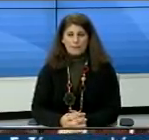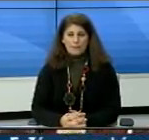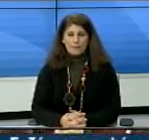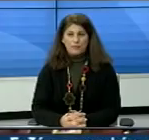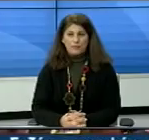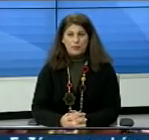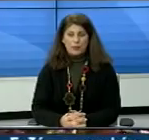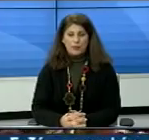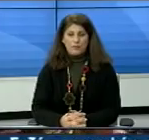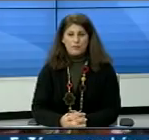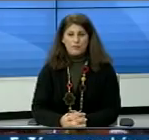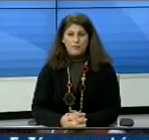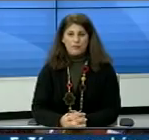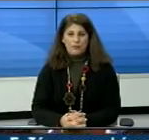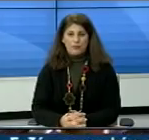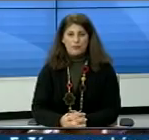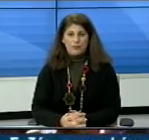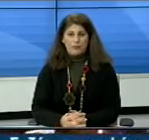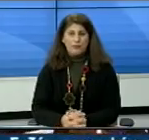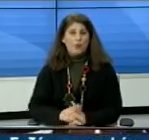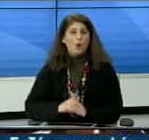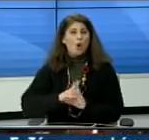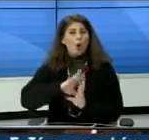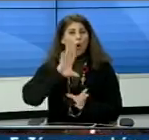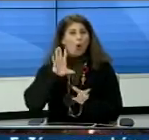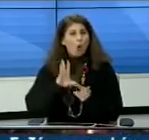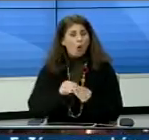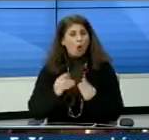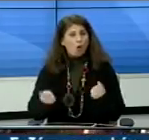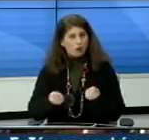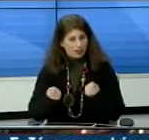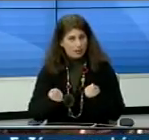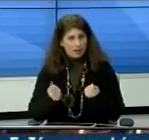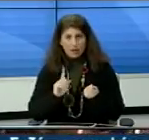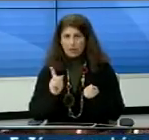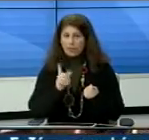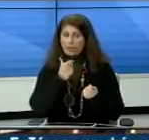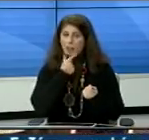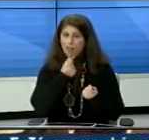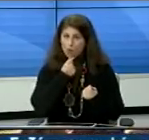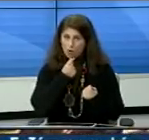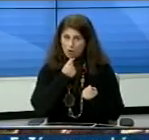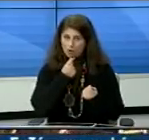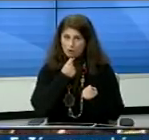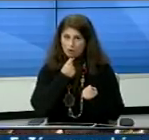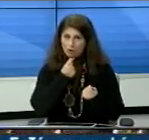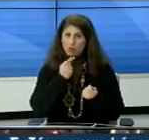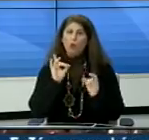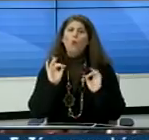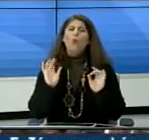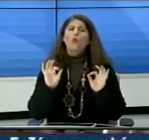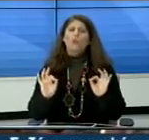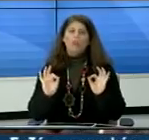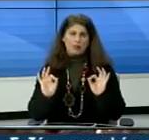Όλα αυτά τα οποία έγιναν δεν ήταν ούτε εύκολα, ούτε